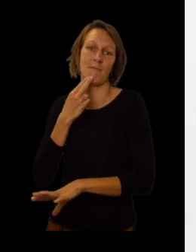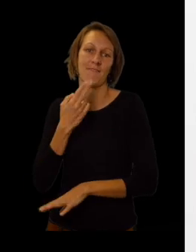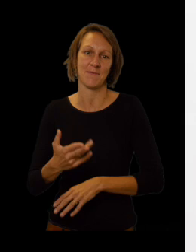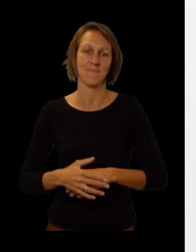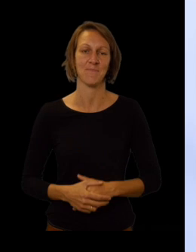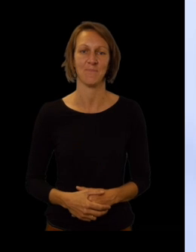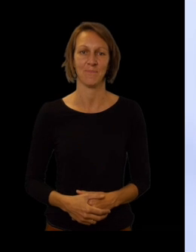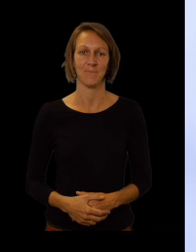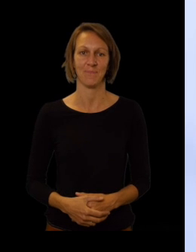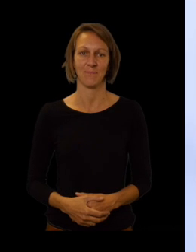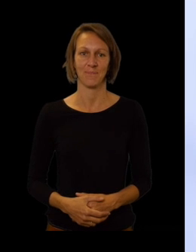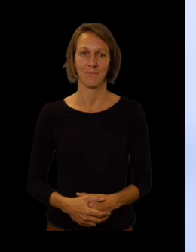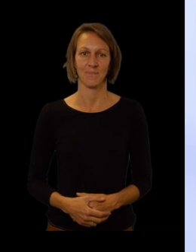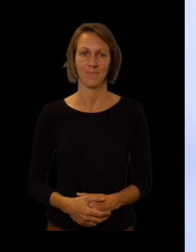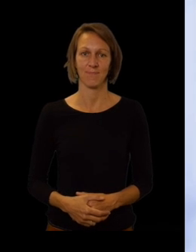C'est parfait.